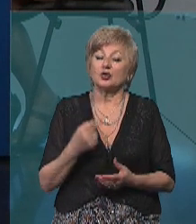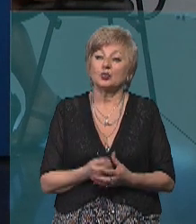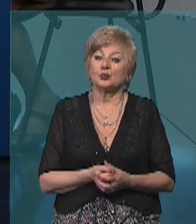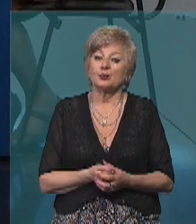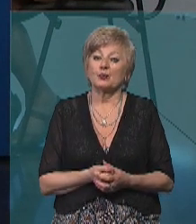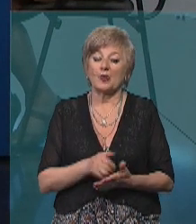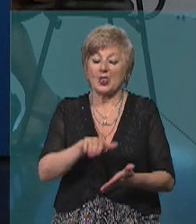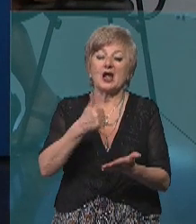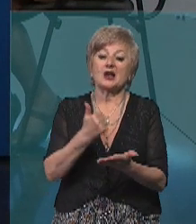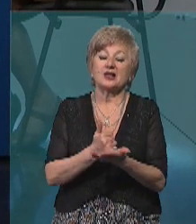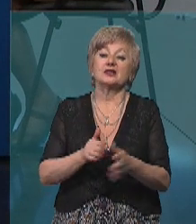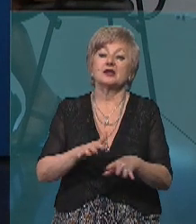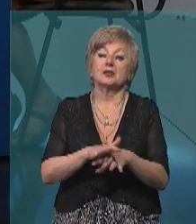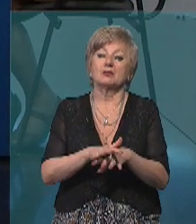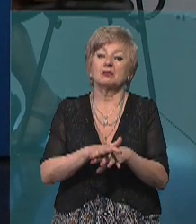лідером